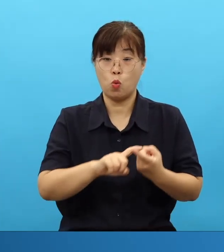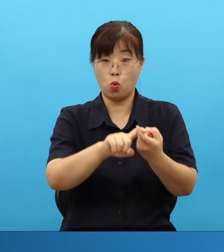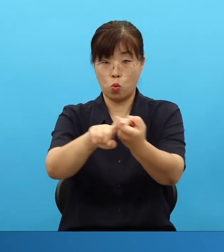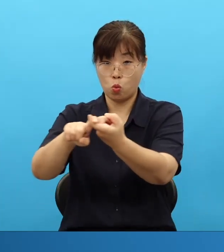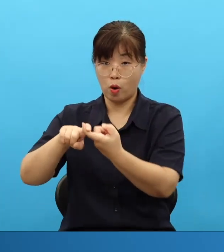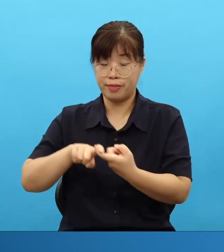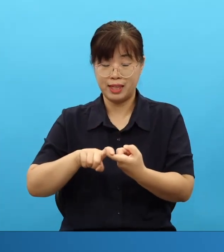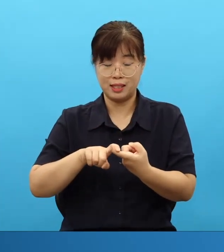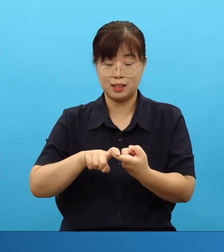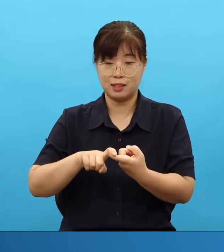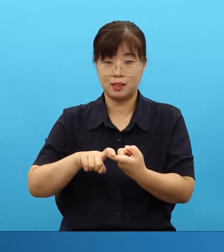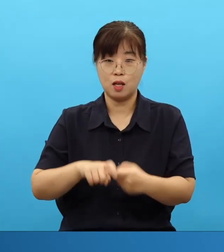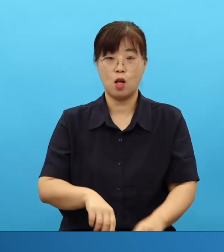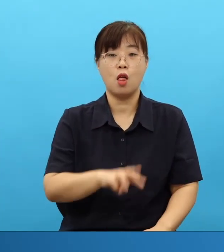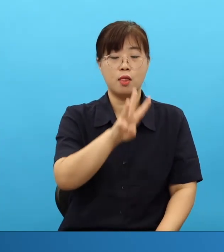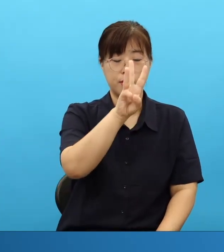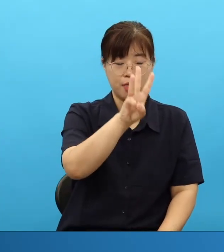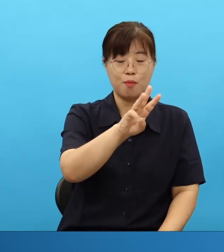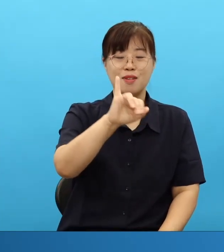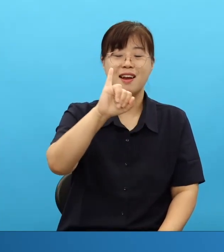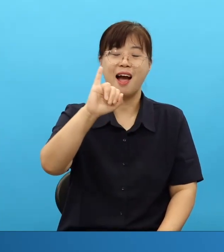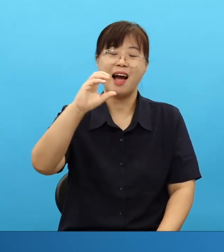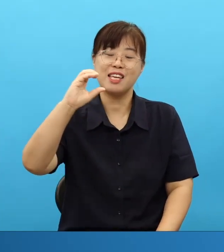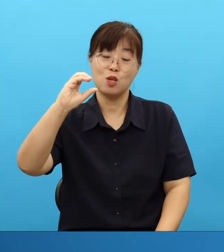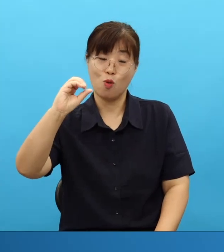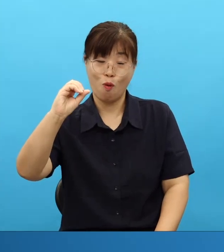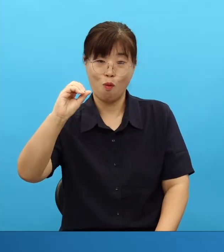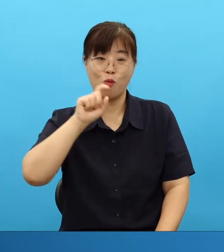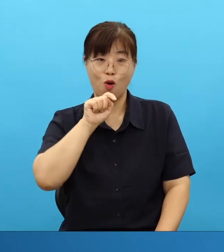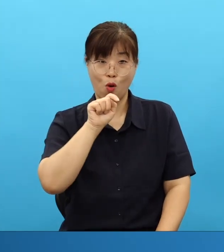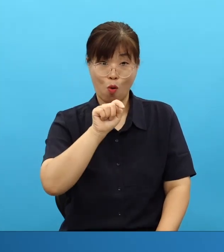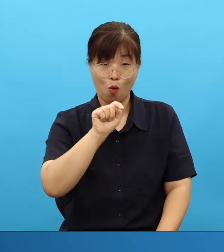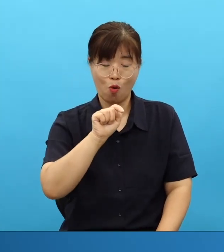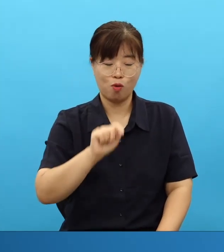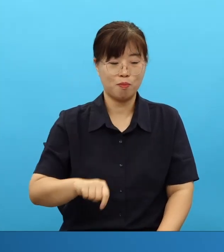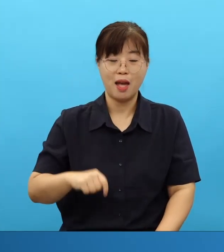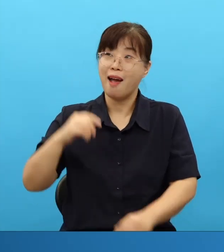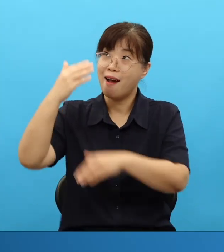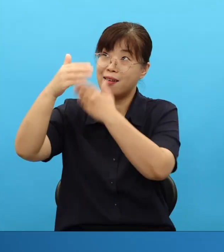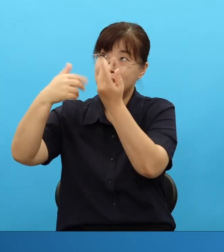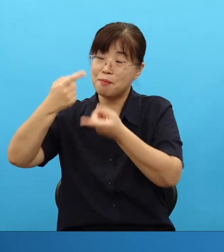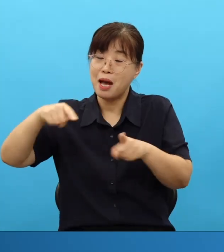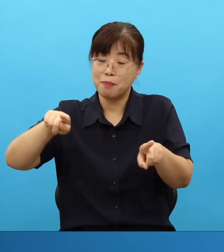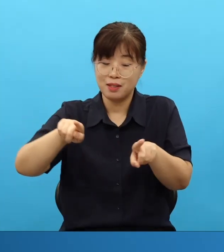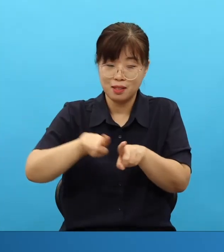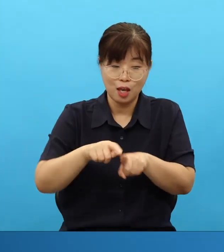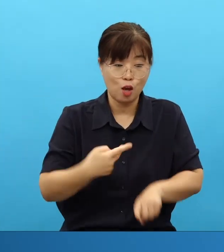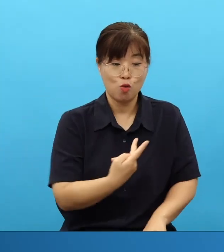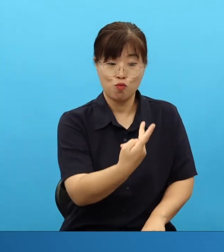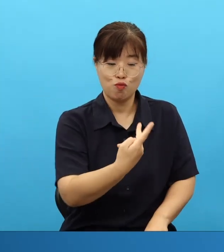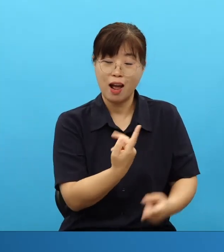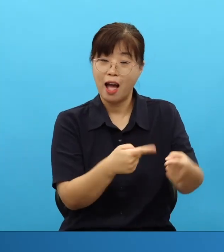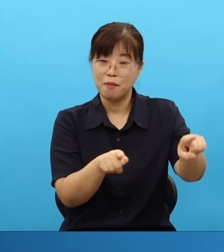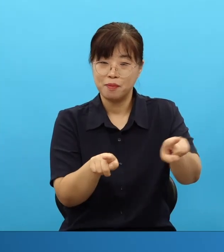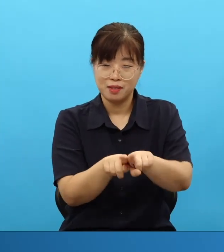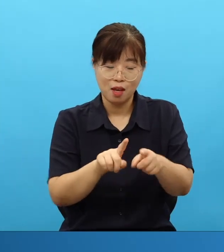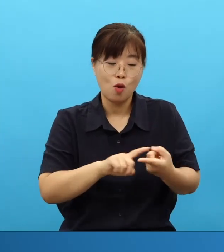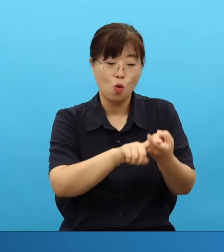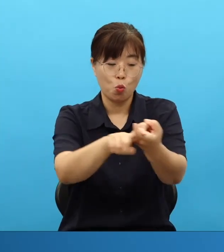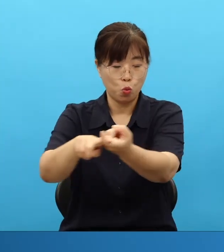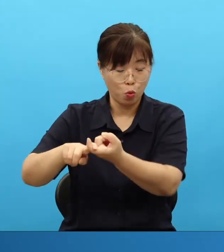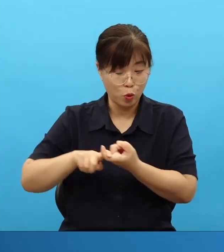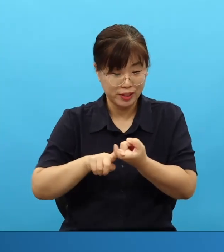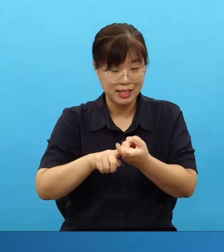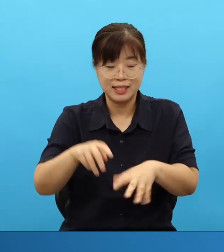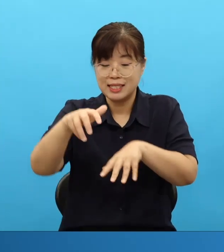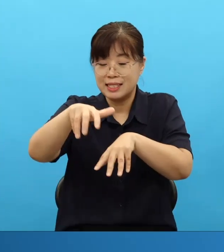요 시스템이 딱 되는 어 제가 지금 여러분이 찾아내야 되고 검토일 시대 세가지에서 려야